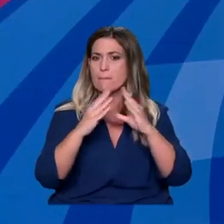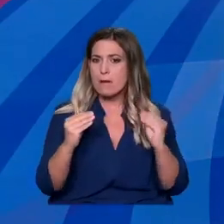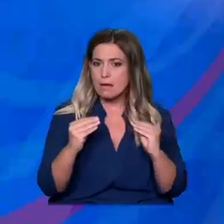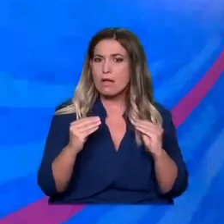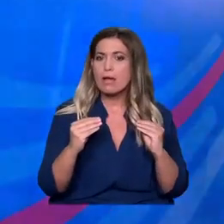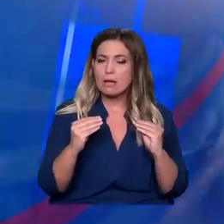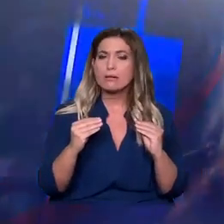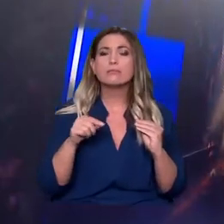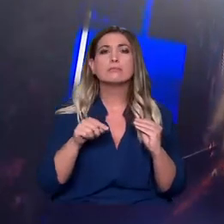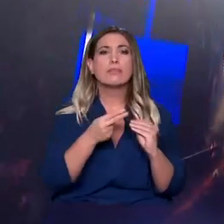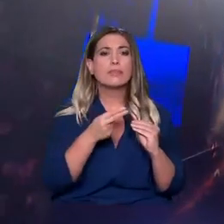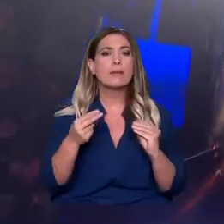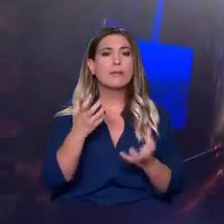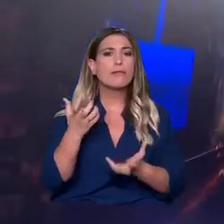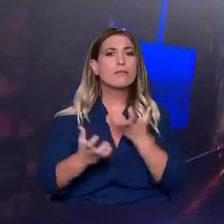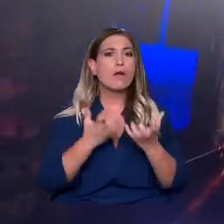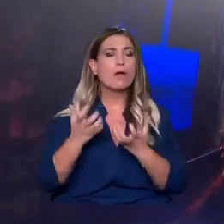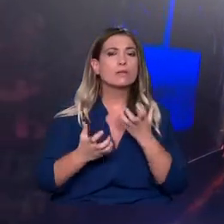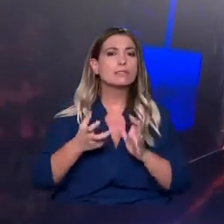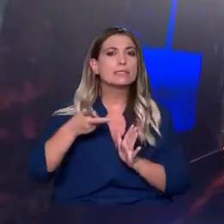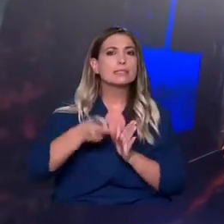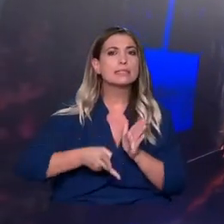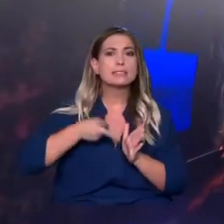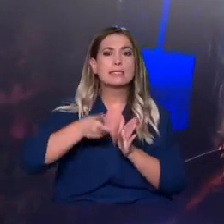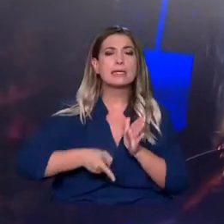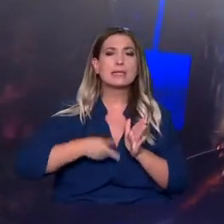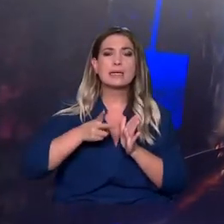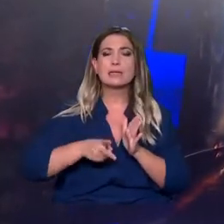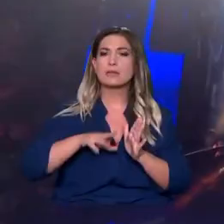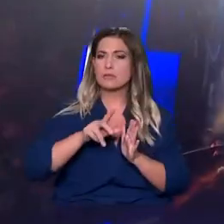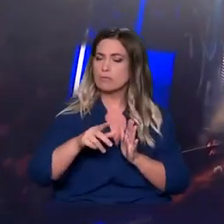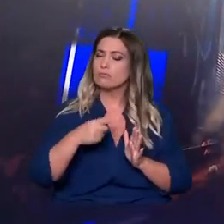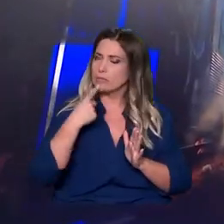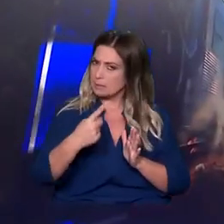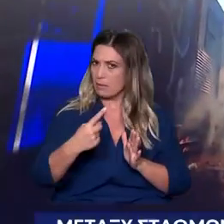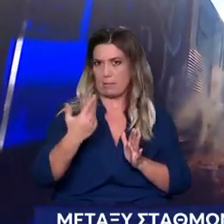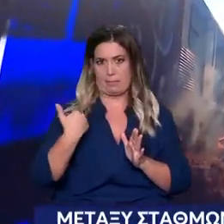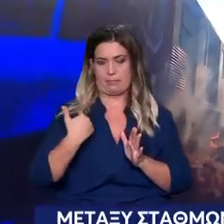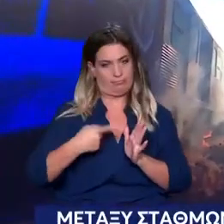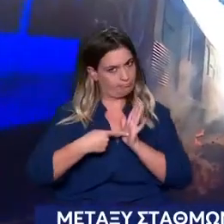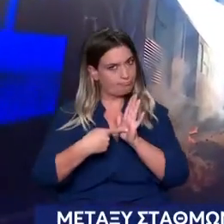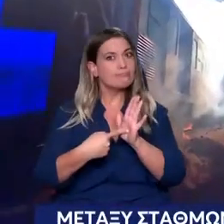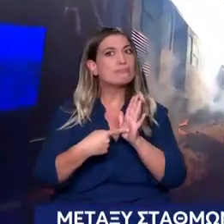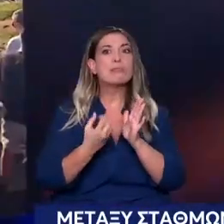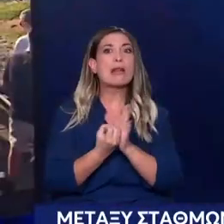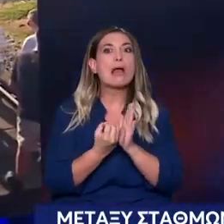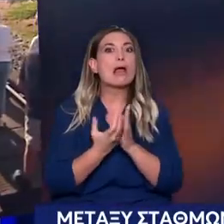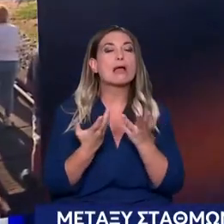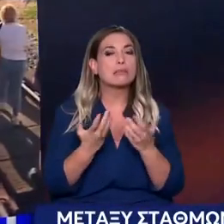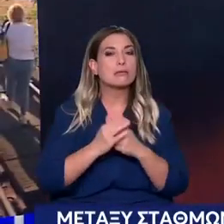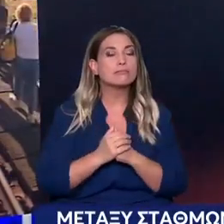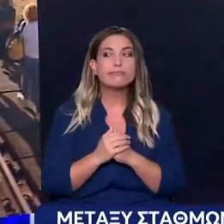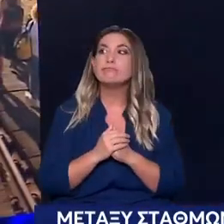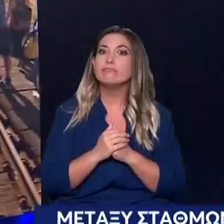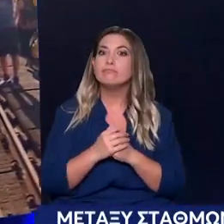αυτή την υπόθεση με την πυρκαγιά σε σειρμό του ΙΣΑΠ. Υποσχεθήκαμε να σας δώσουμε καινούργια στοιχεία. Πρώτα απ' όλα, παίρνουμε και καινούργια βίντεο